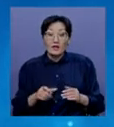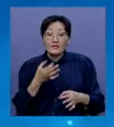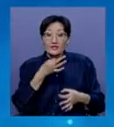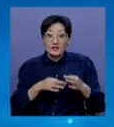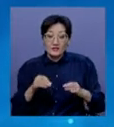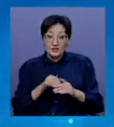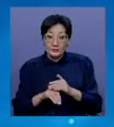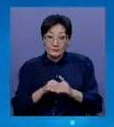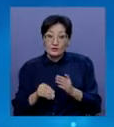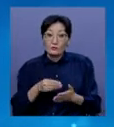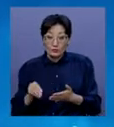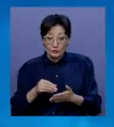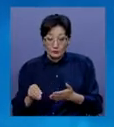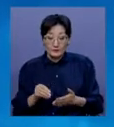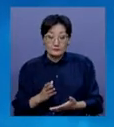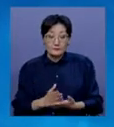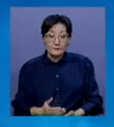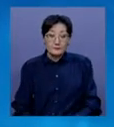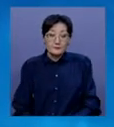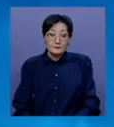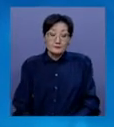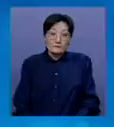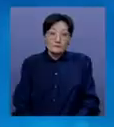үшін алатынын да жасырмады.